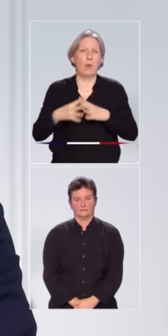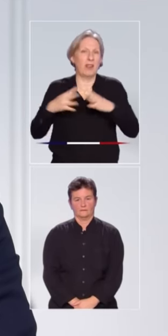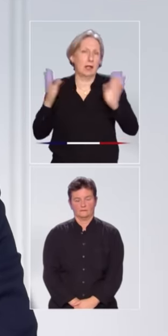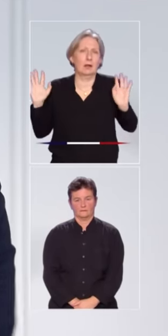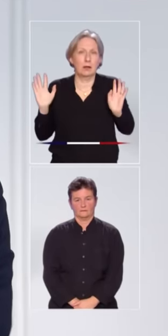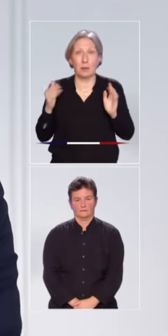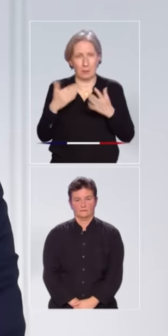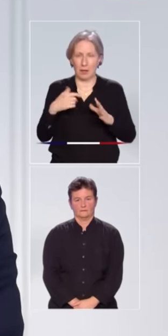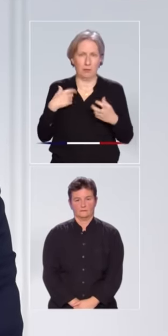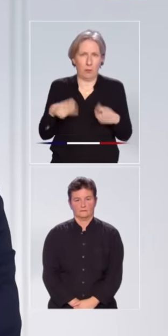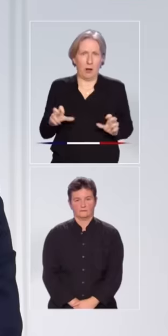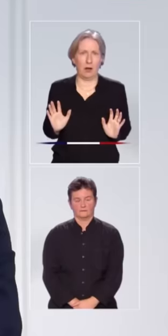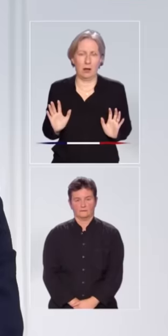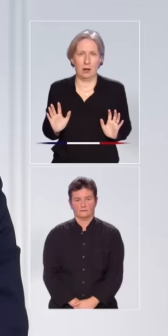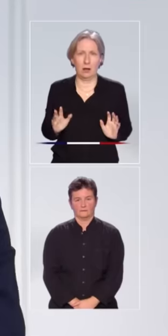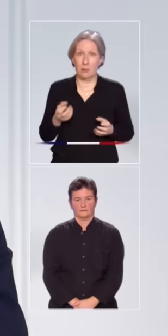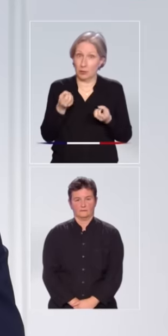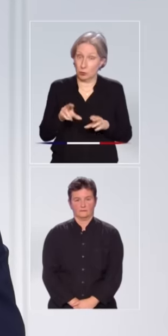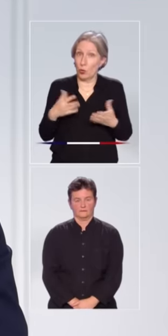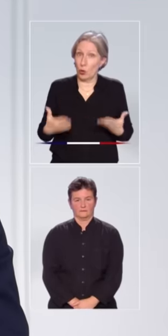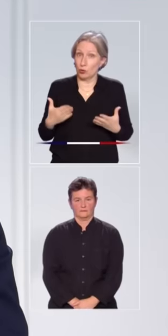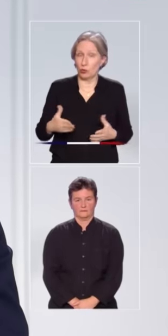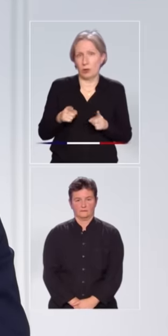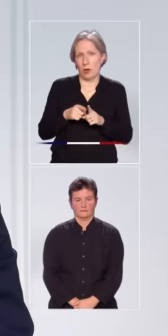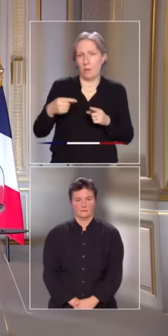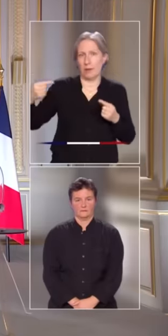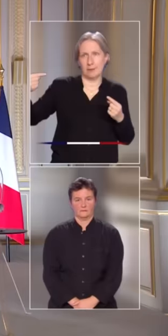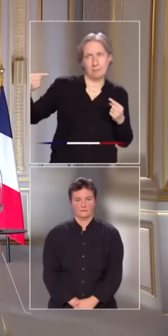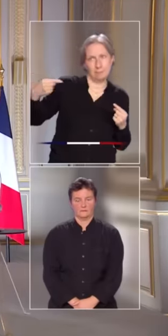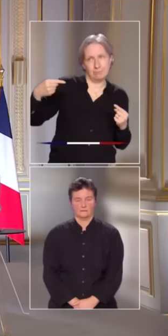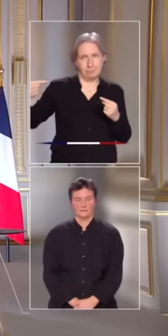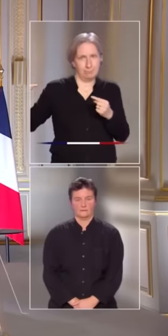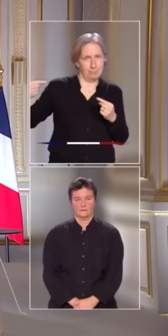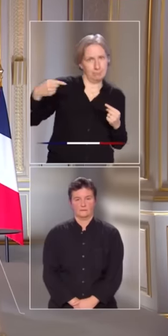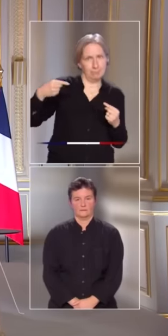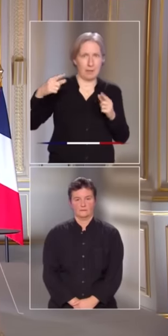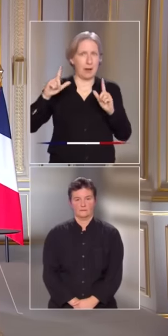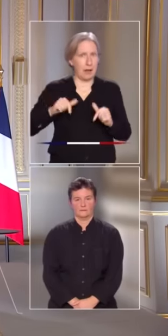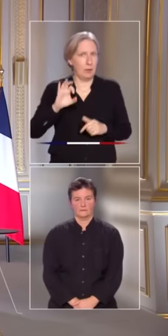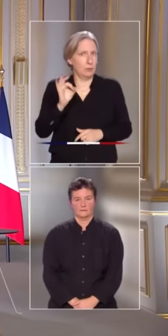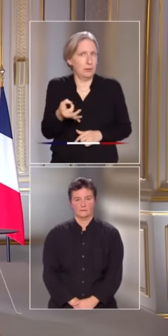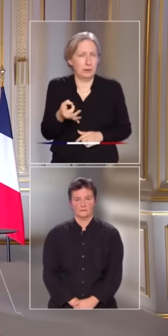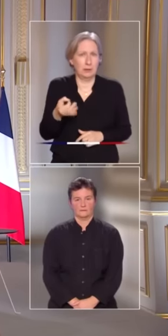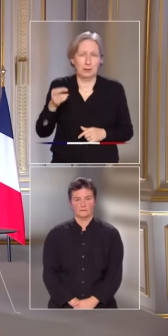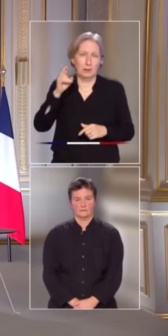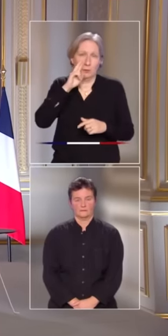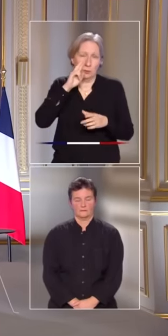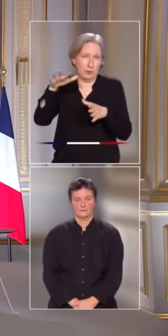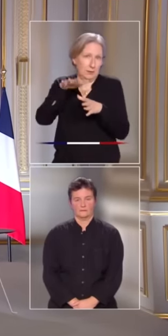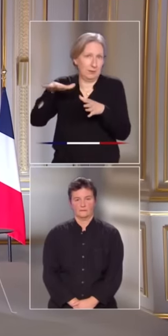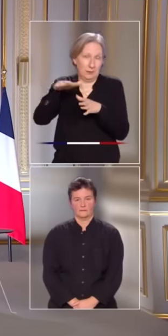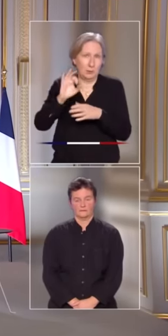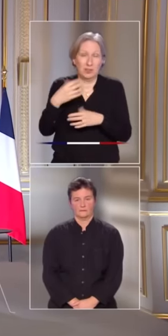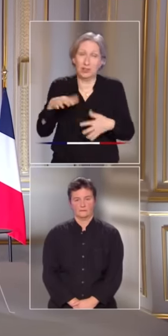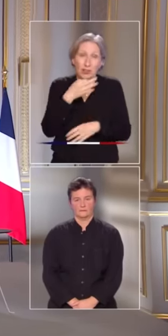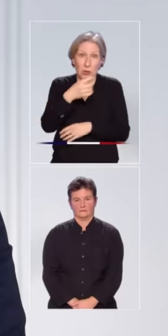soit pas le cas. Mais à coup sûr, aujourd'hui, la Russie est un adversaire. Le régime du Kremlin est un adversaire. Mais je l'ai toujours dit. Nous ne